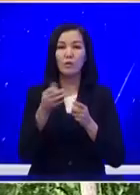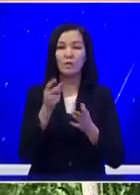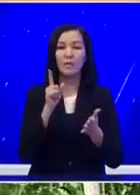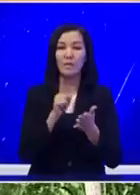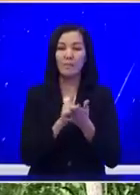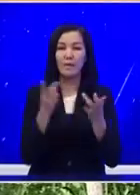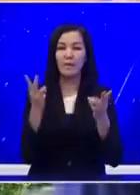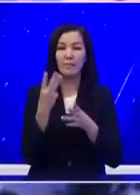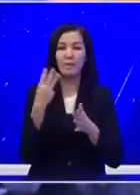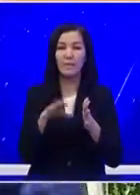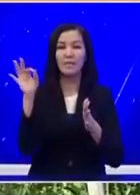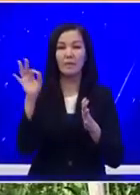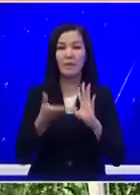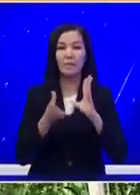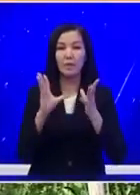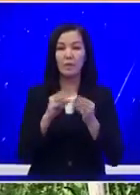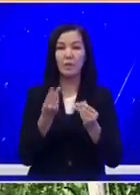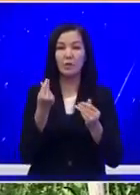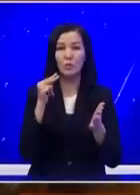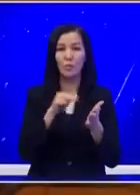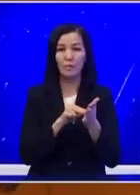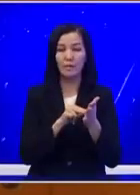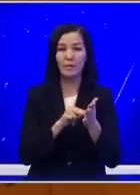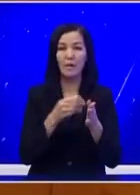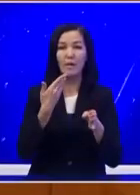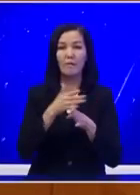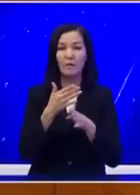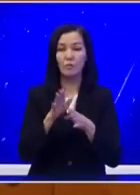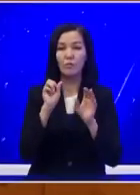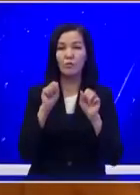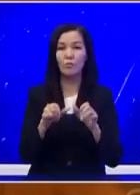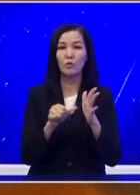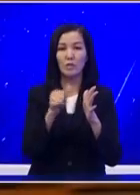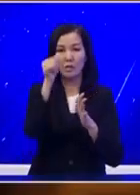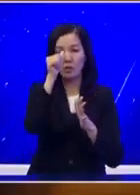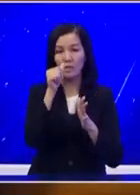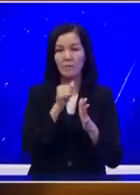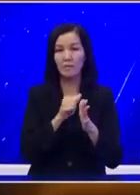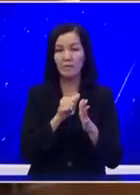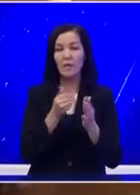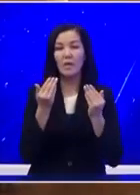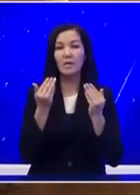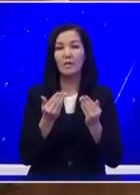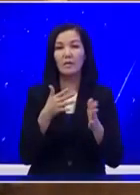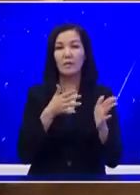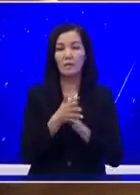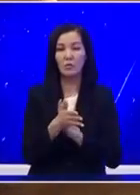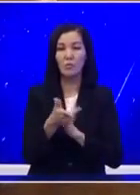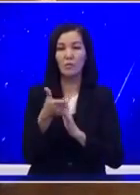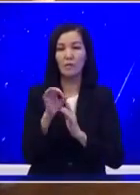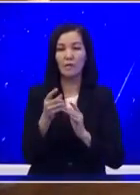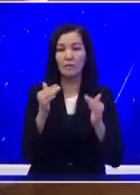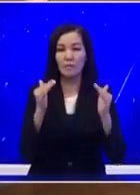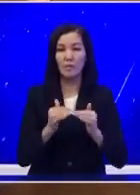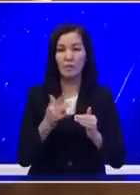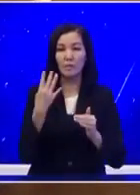внести 30% от всей суммы. Остальную часть можно оформить в рассрочку на 6 месяцев. По подсчетам специалистов, расходов на голубое топливо меньше